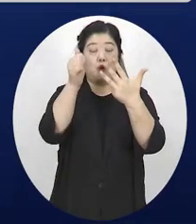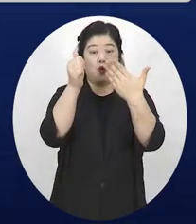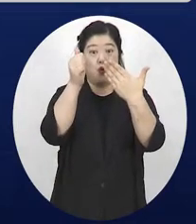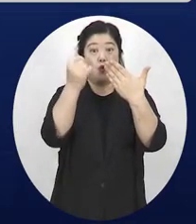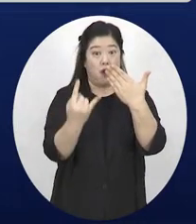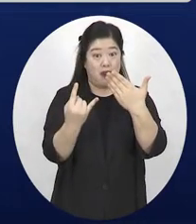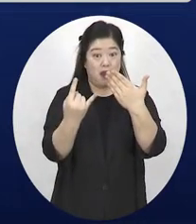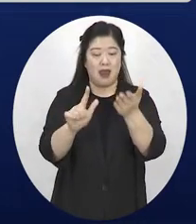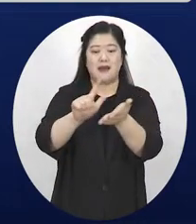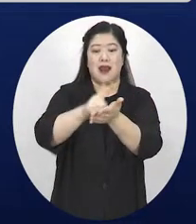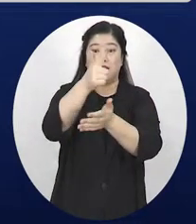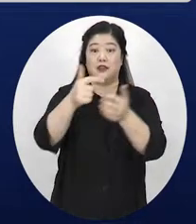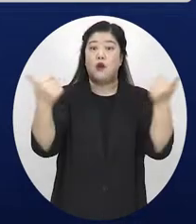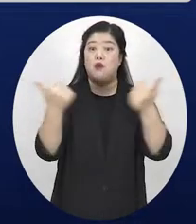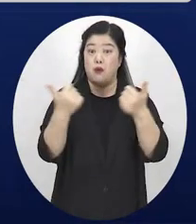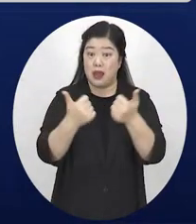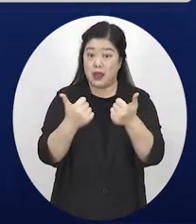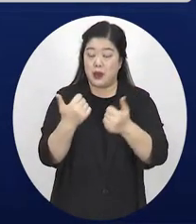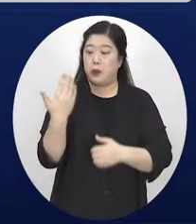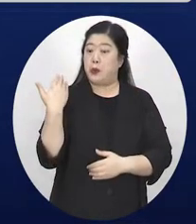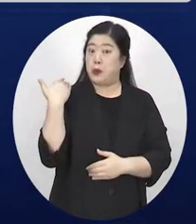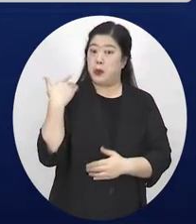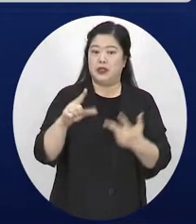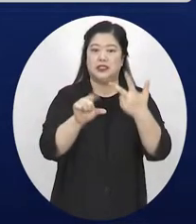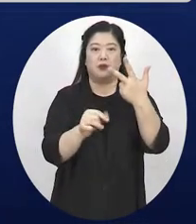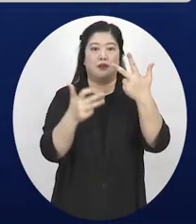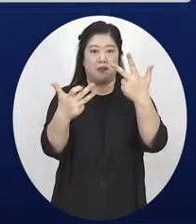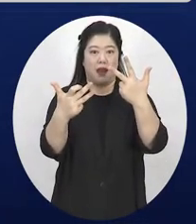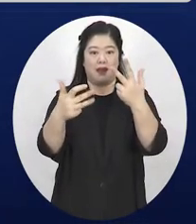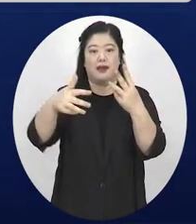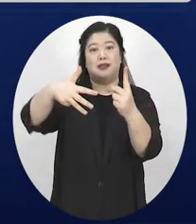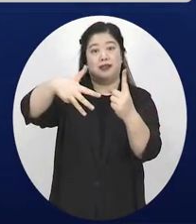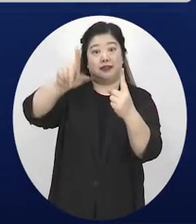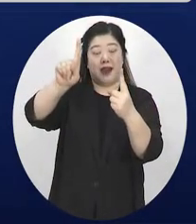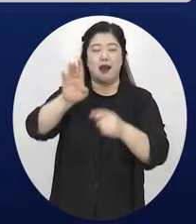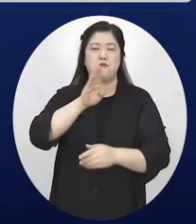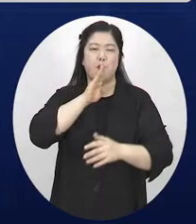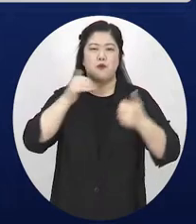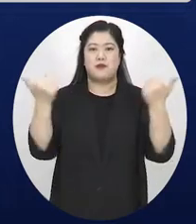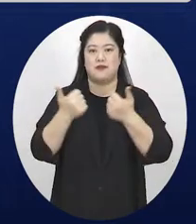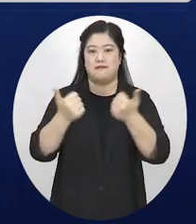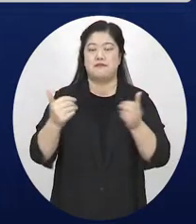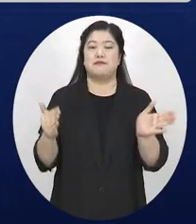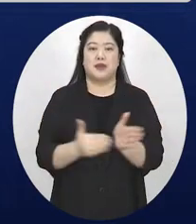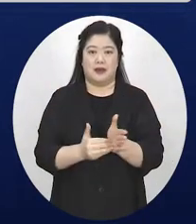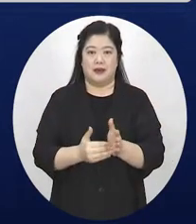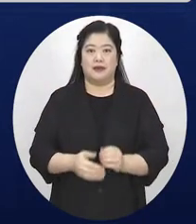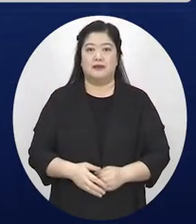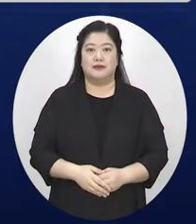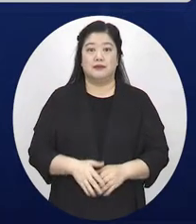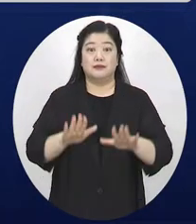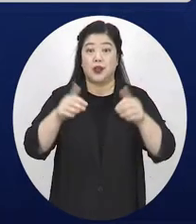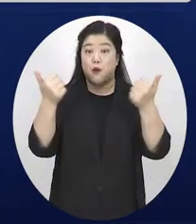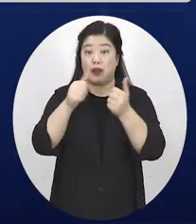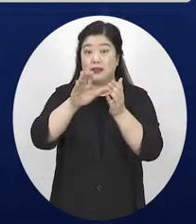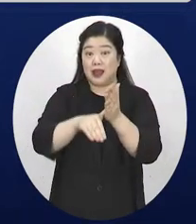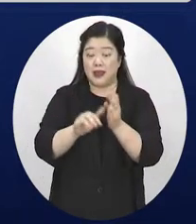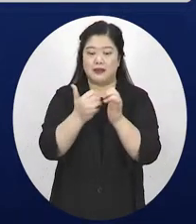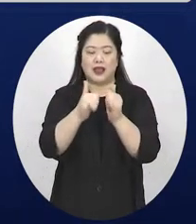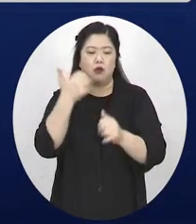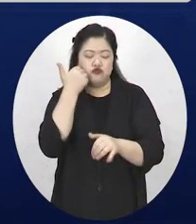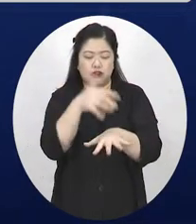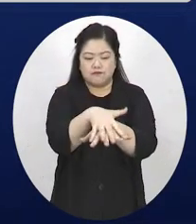제289회 서울특별시 강서구의회 임시회가 지난 18일 제1차 본회의로 개회했습니다. 이번